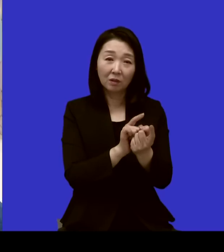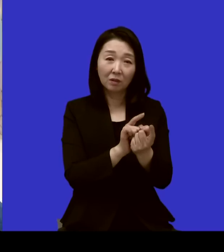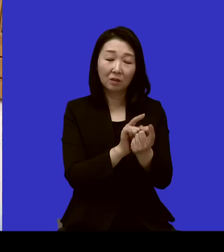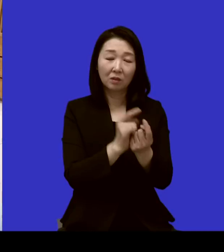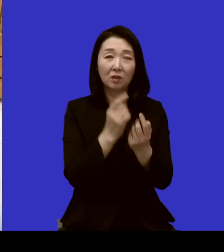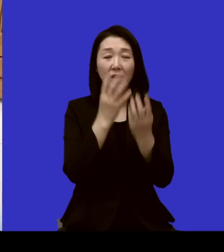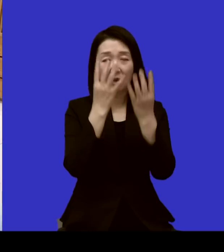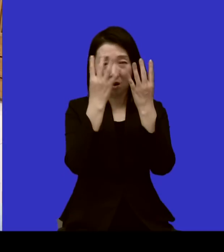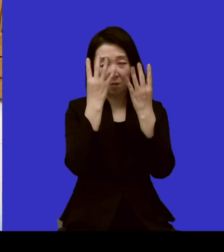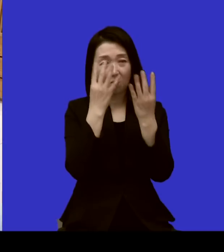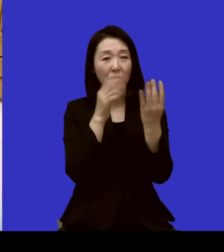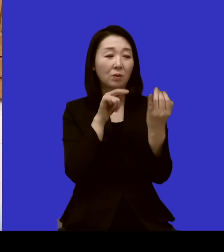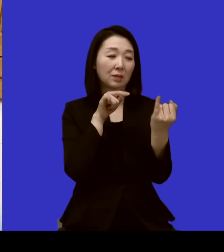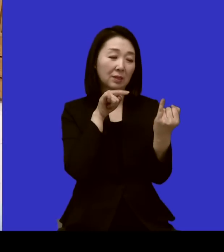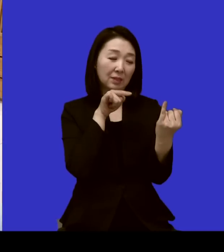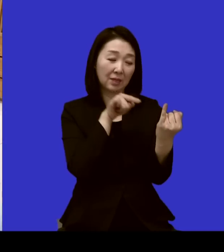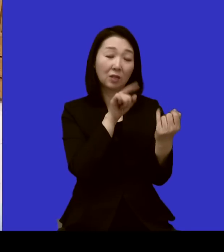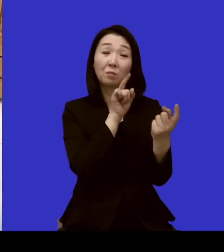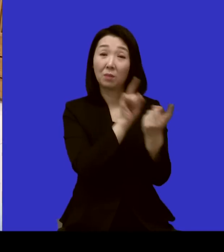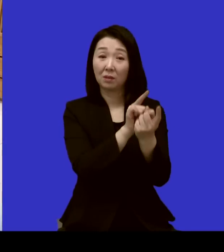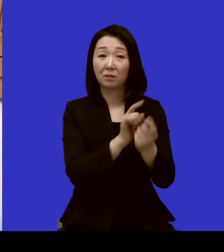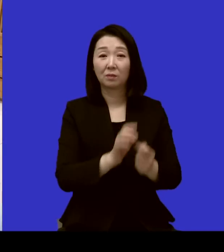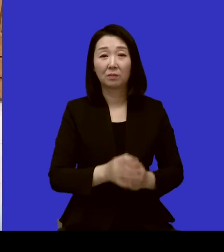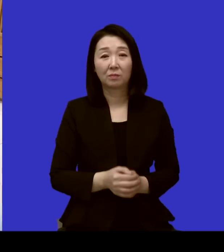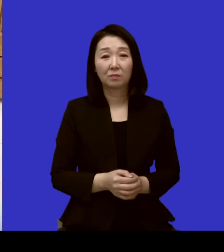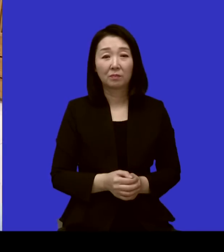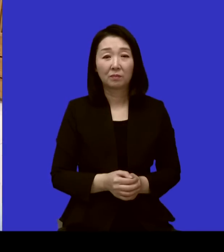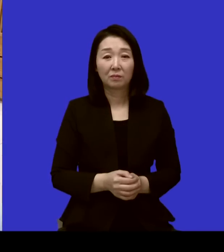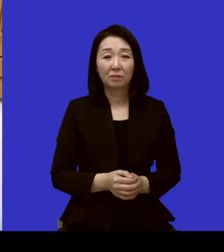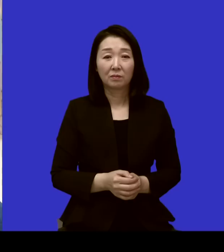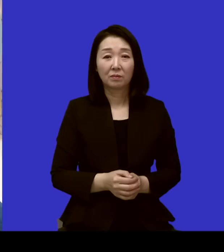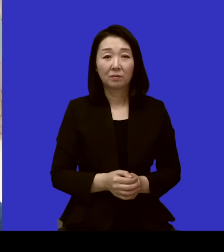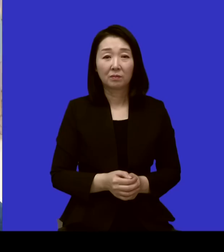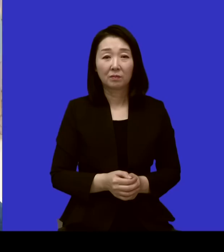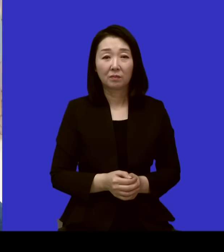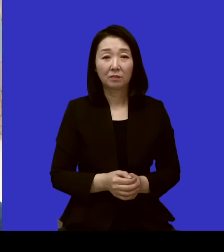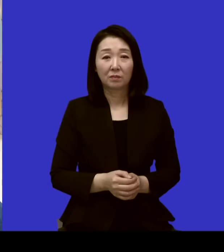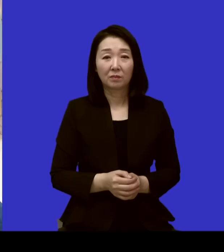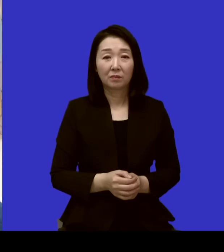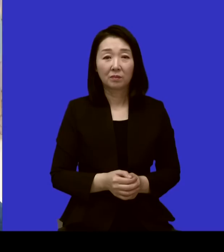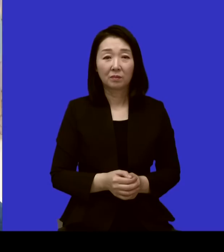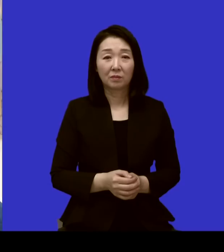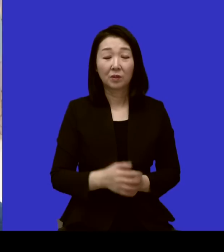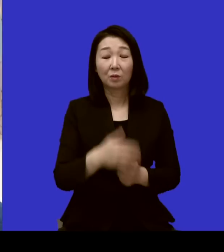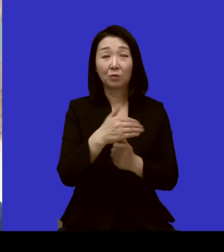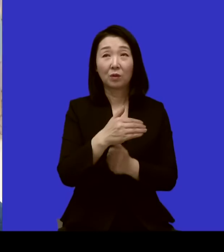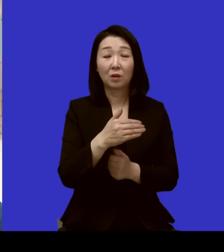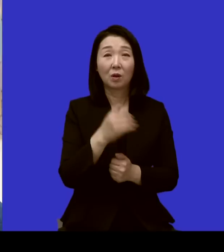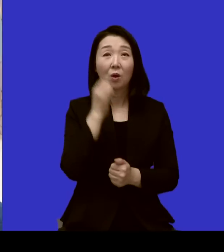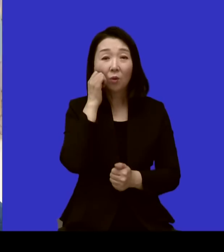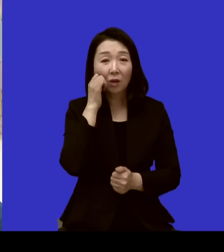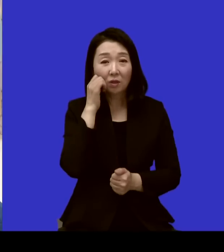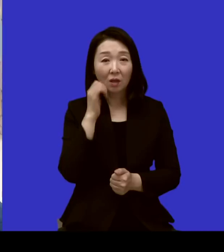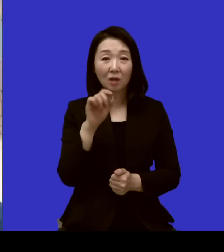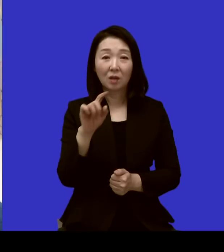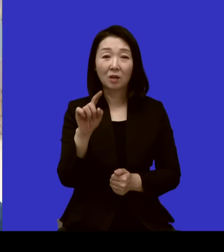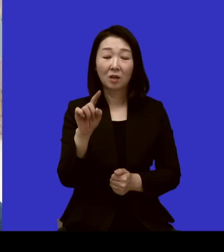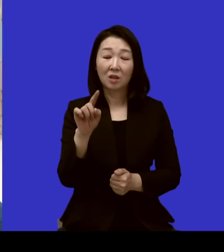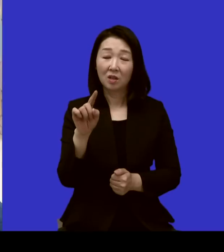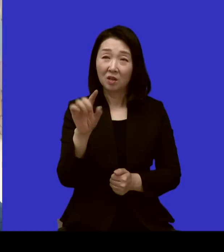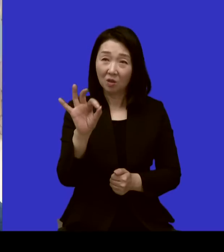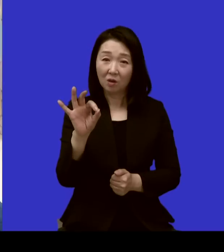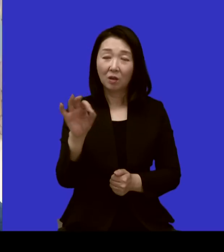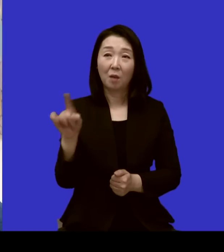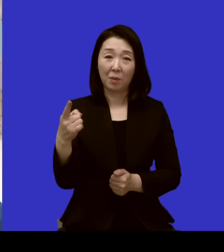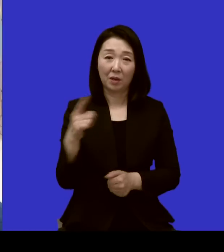찾아갔었어요. 예. 만나니까 그 예. 친구가 요청한 그 과자를 사고. 한 10개 이상 100개 네. 사고